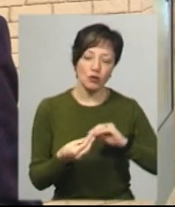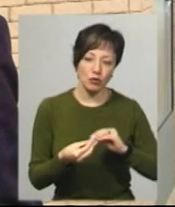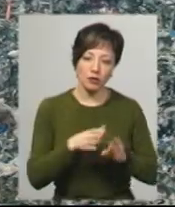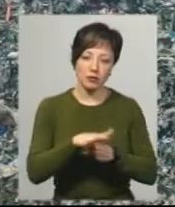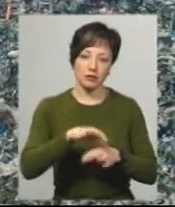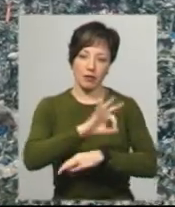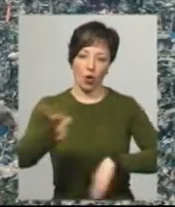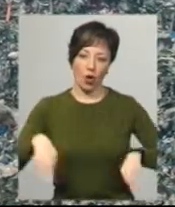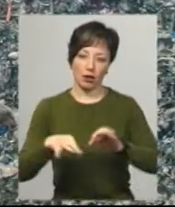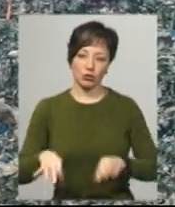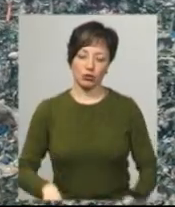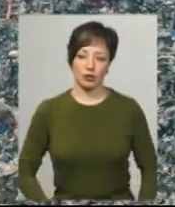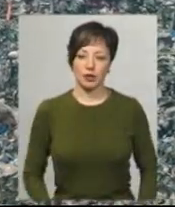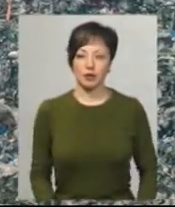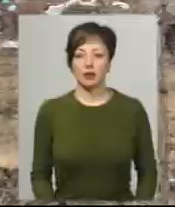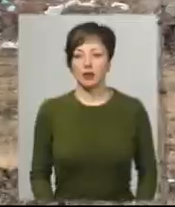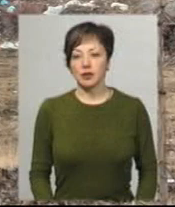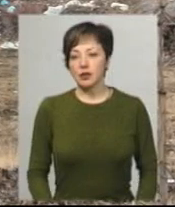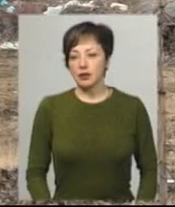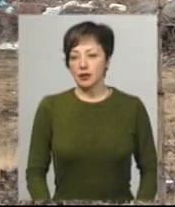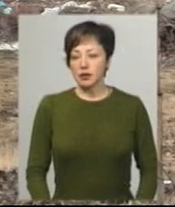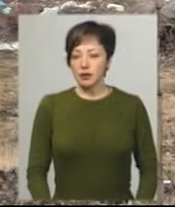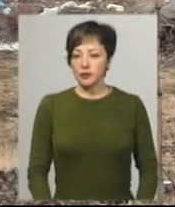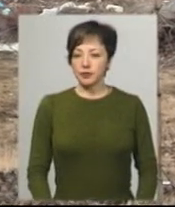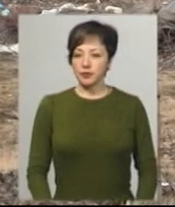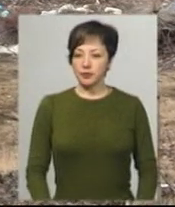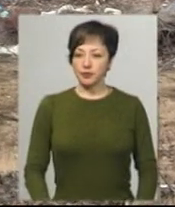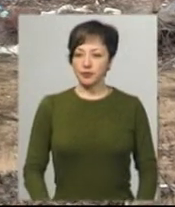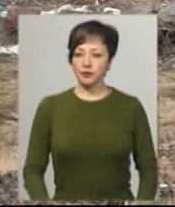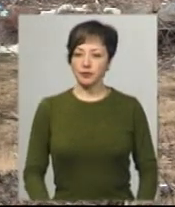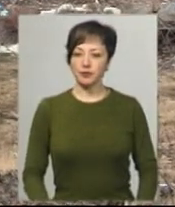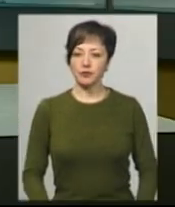реалізації проєкту. Анастасія Збродова, Юрій Чорний. Новини на Суспільному. Хмельницький.